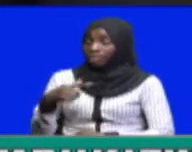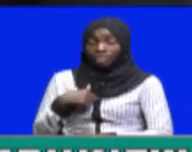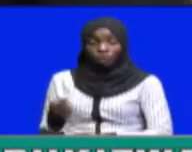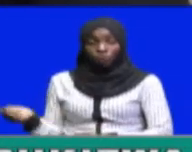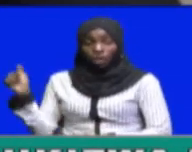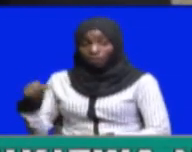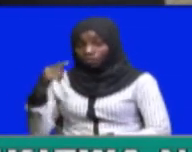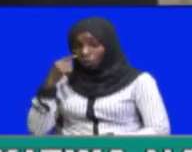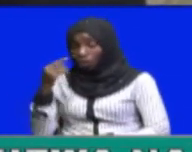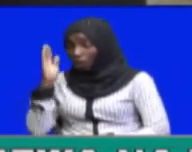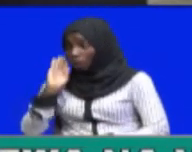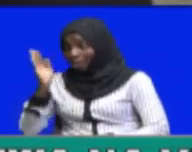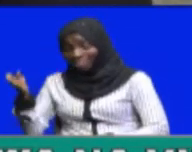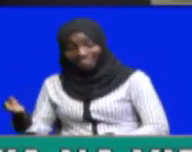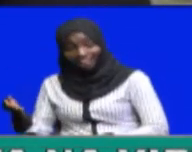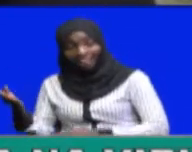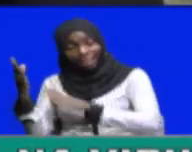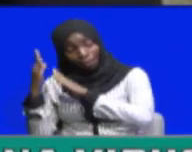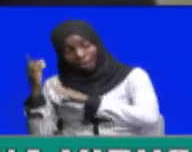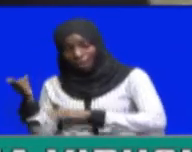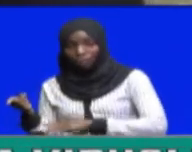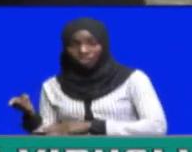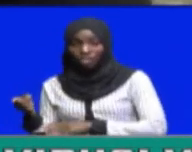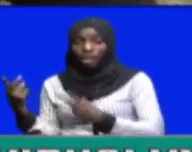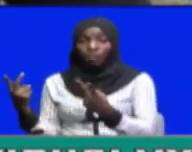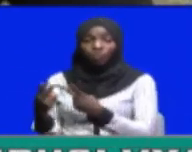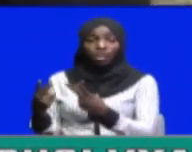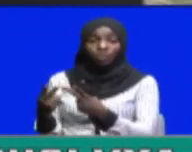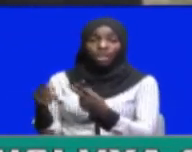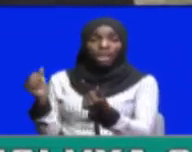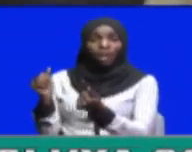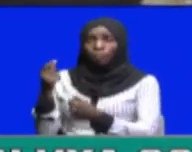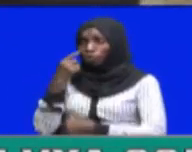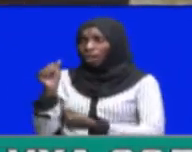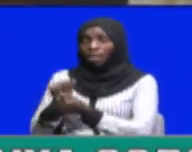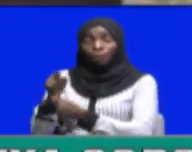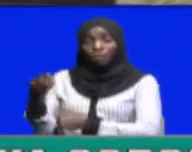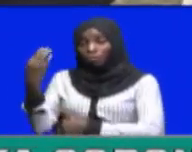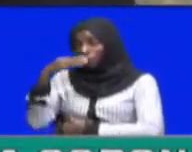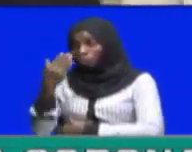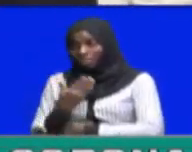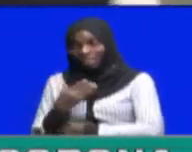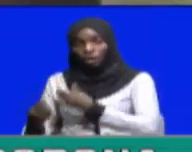matukio kama haya bwana, inapotokezea kwa wananchi, muhimu kwanza kupeleka taarifa kituoni, kushaona